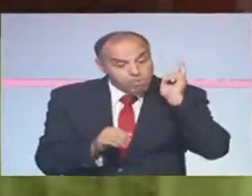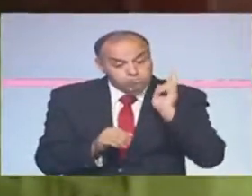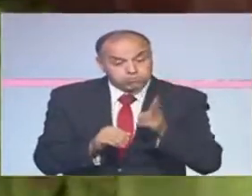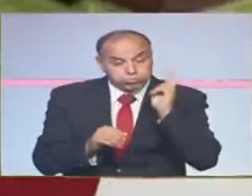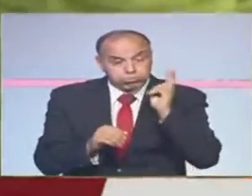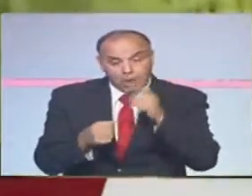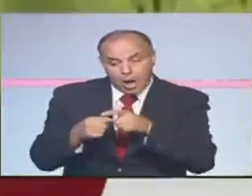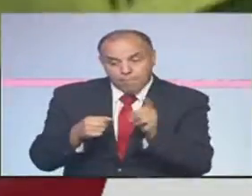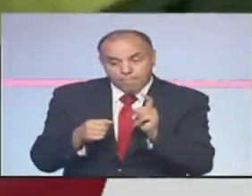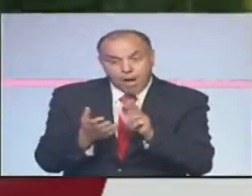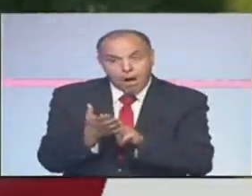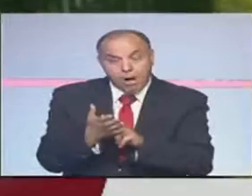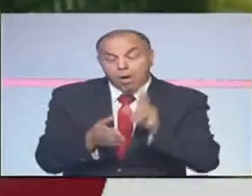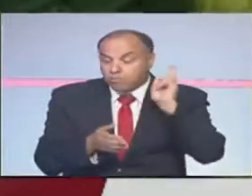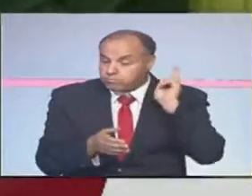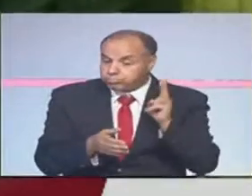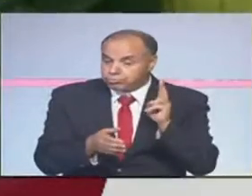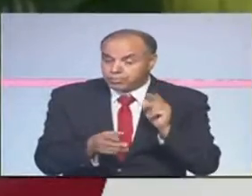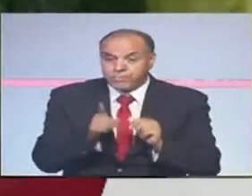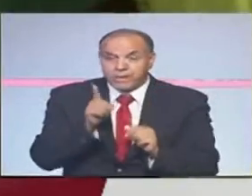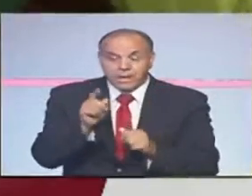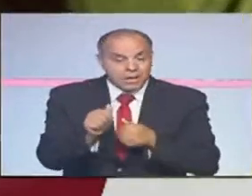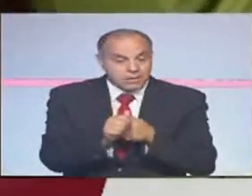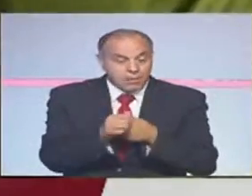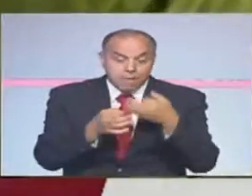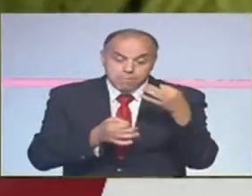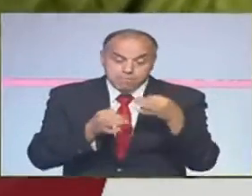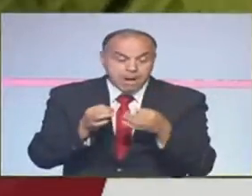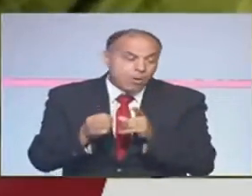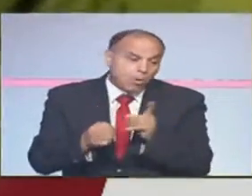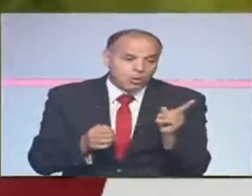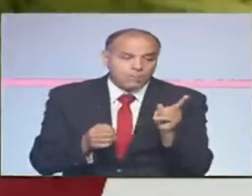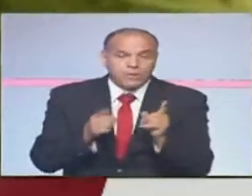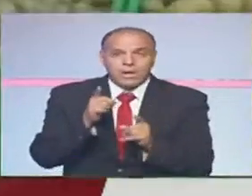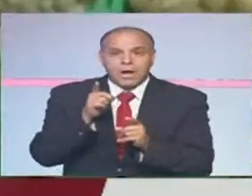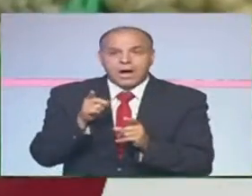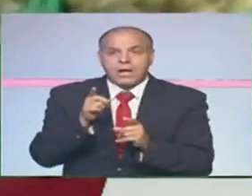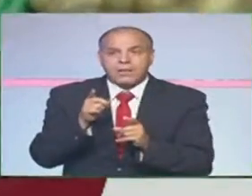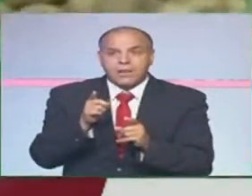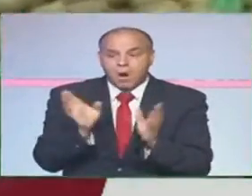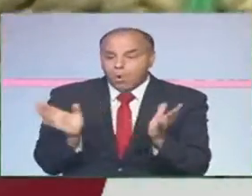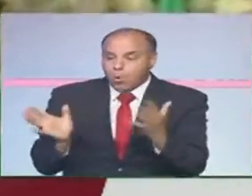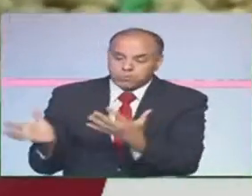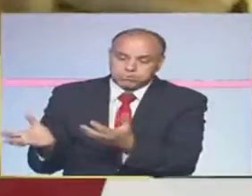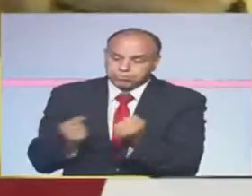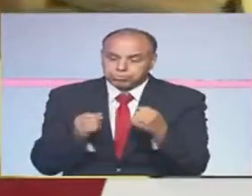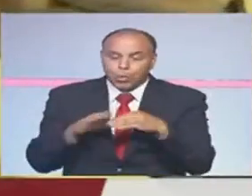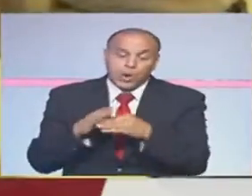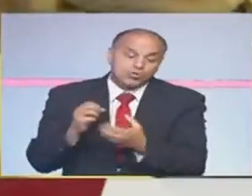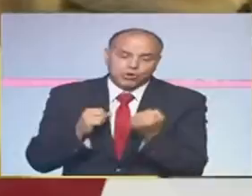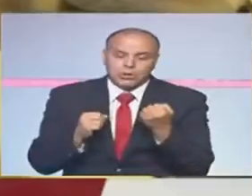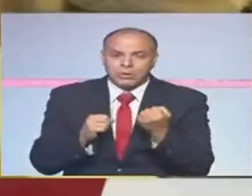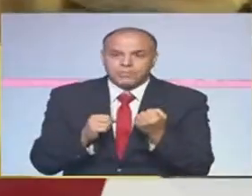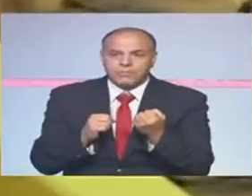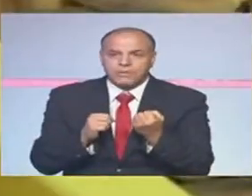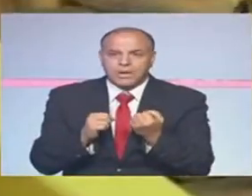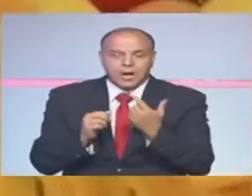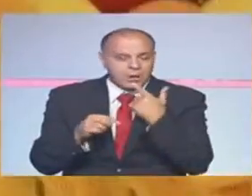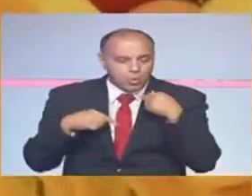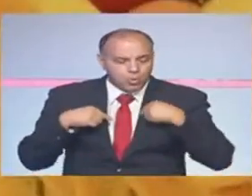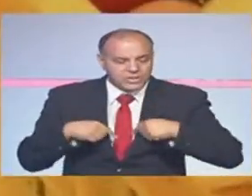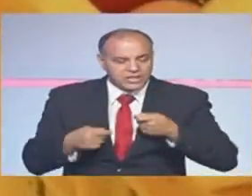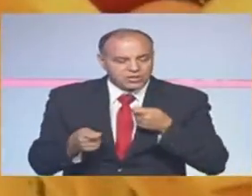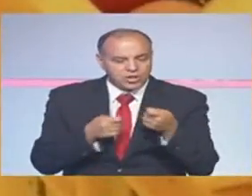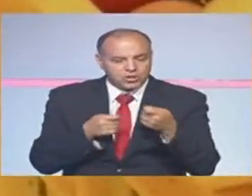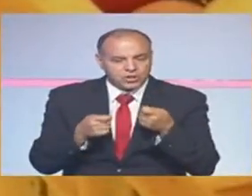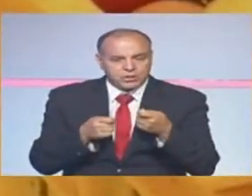المخالطين بتطبيقه تبعات قانونيه بما في ذلك حجز البضائع المخزنه وفق مصالح وزاره